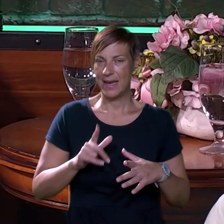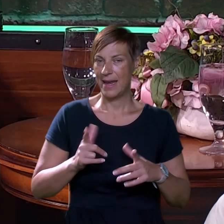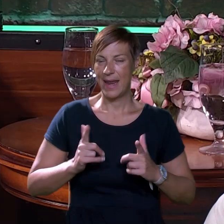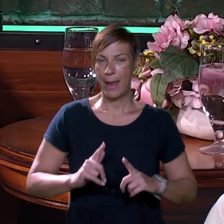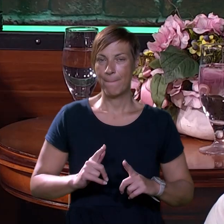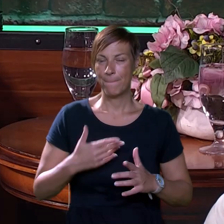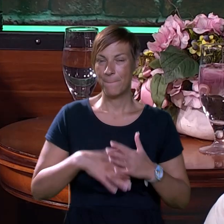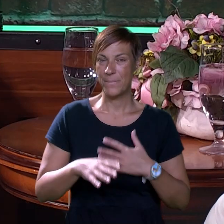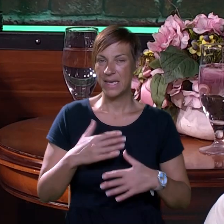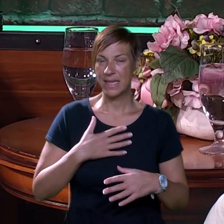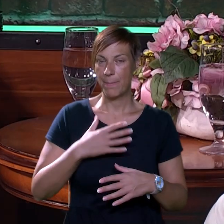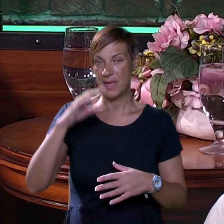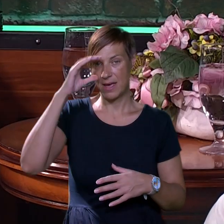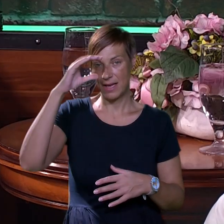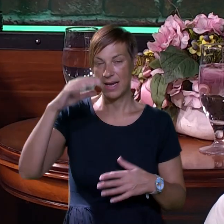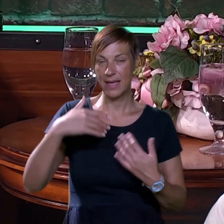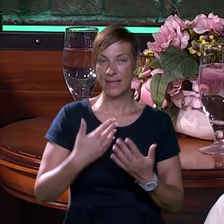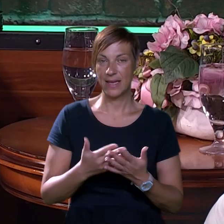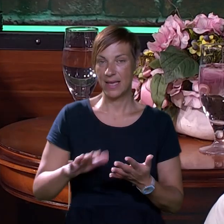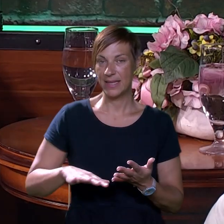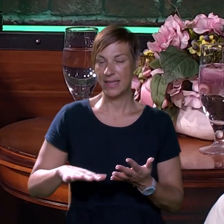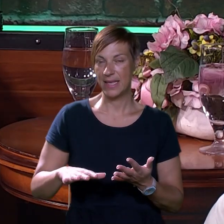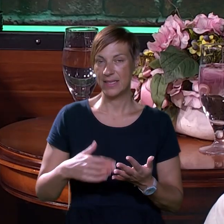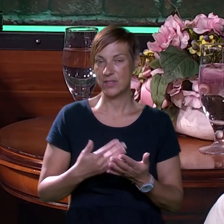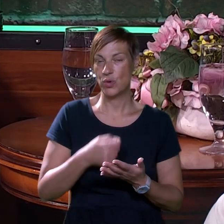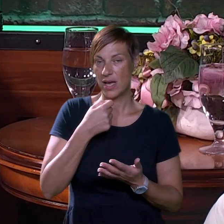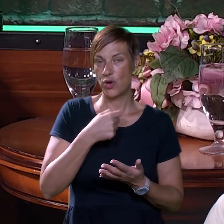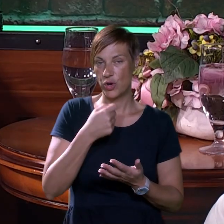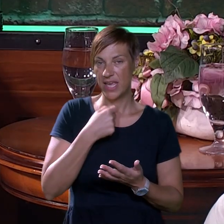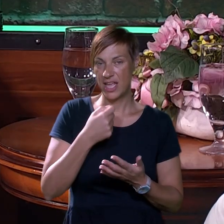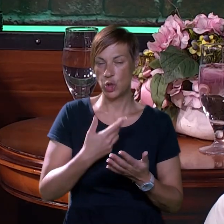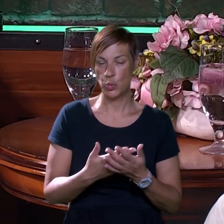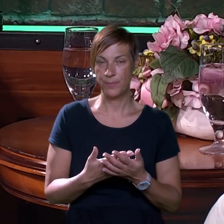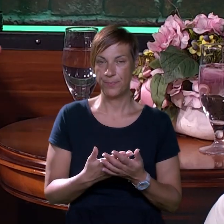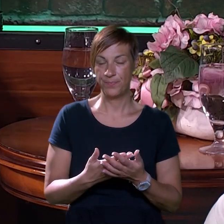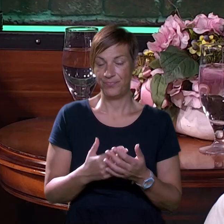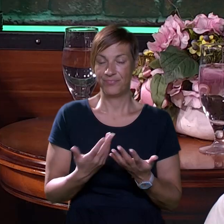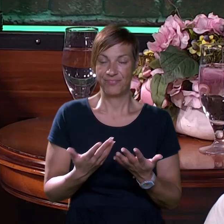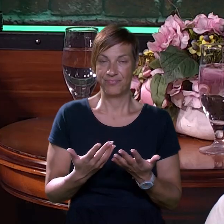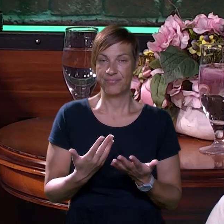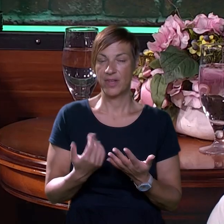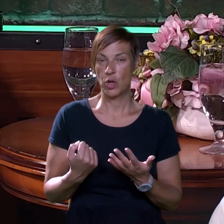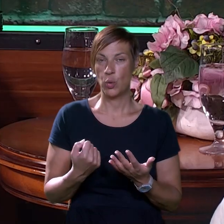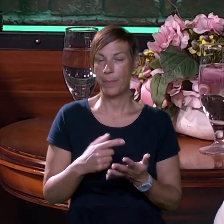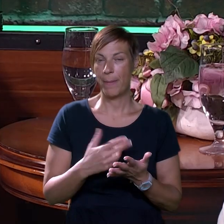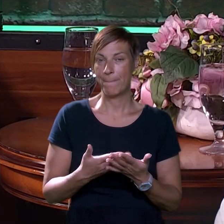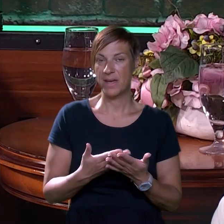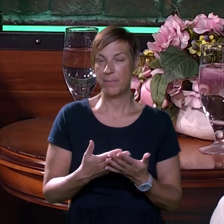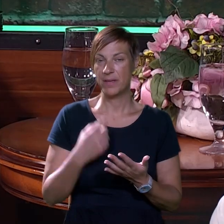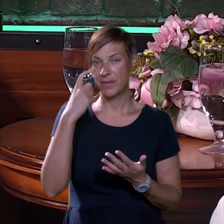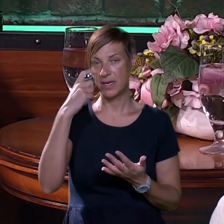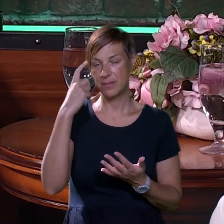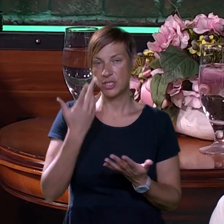sebi gdje bih ja gledala svoju djecu kako jedu, banalan primjer, i